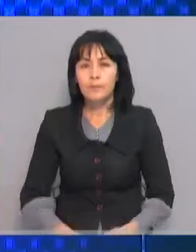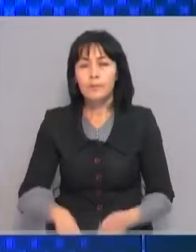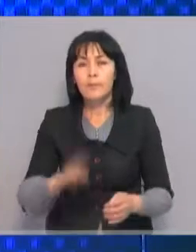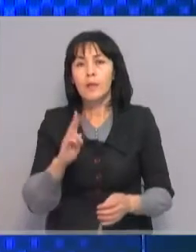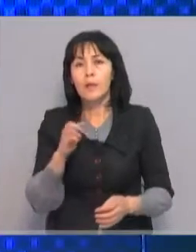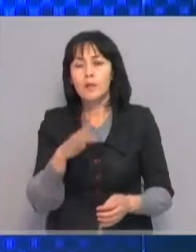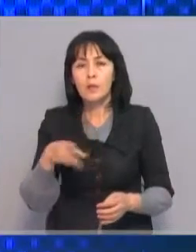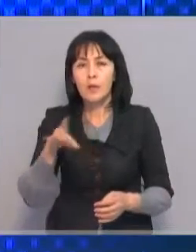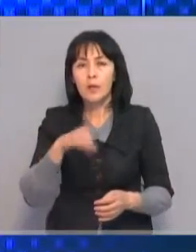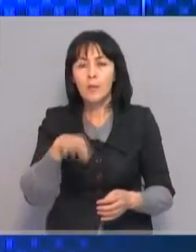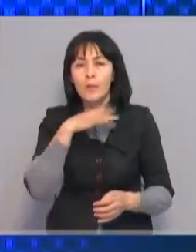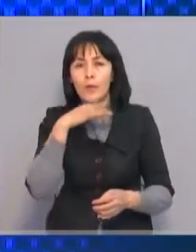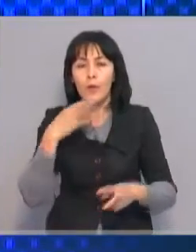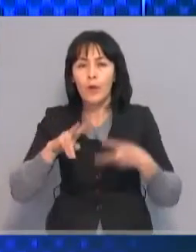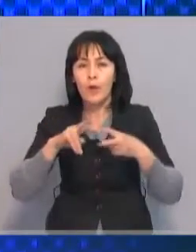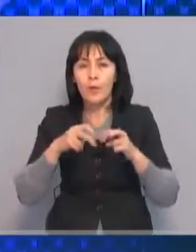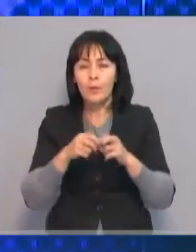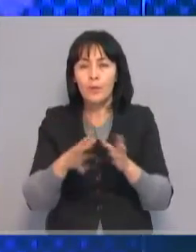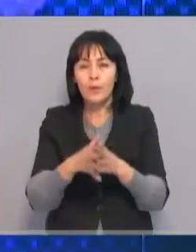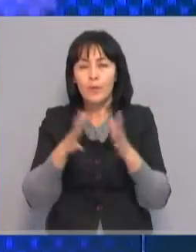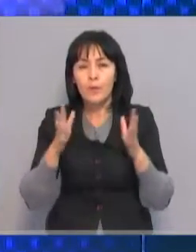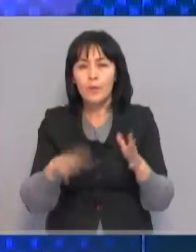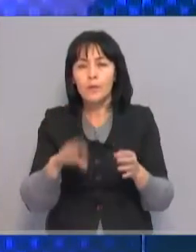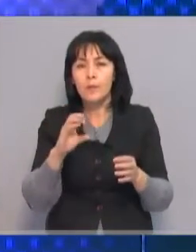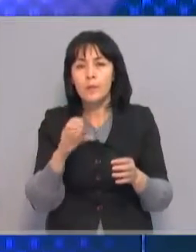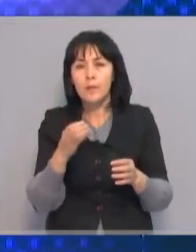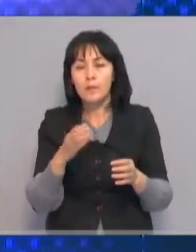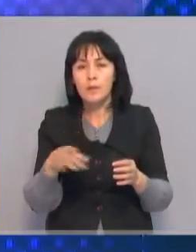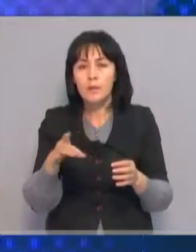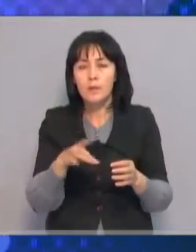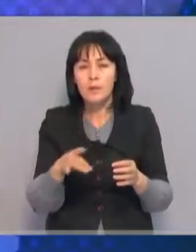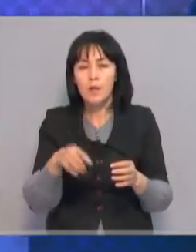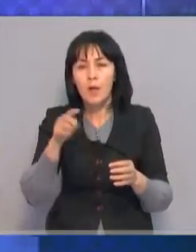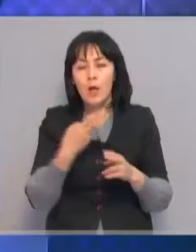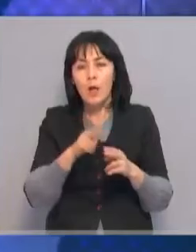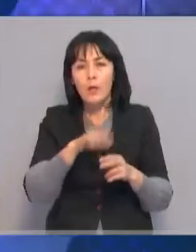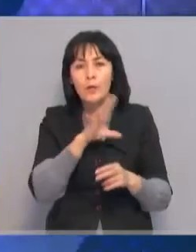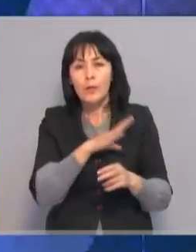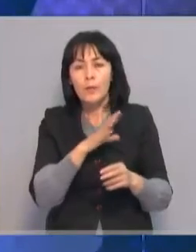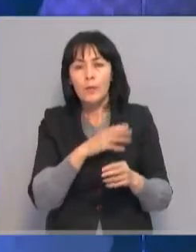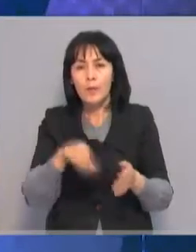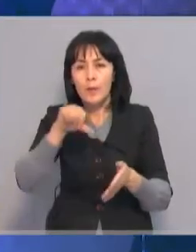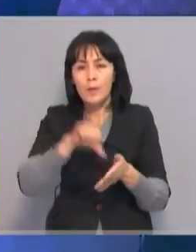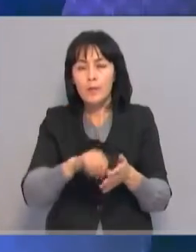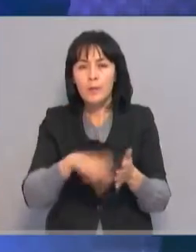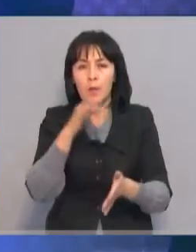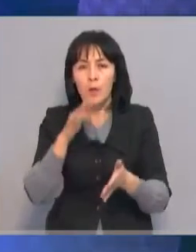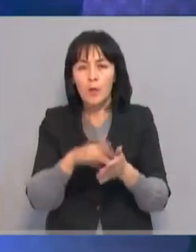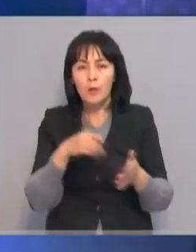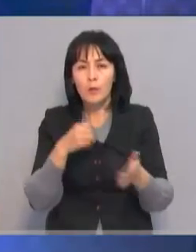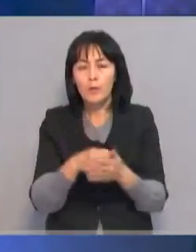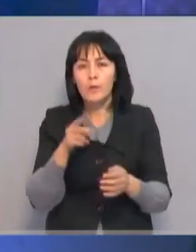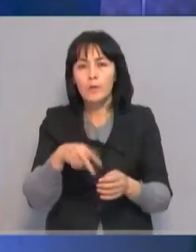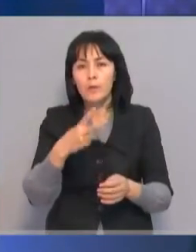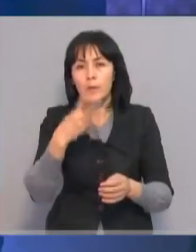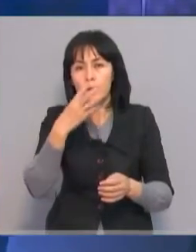В Каратаевском районе накопилось много проблем. Большая часть в Сайрамском населенном пункте, который был присоединен к городу. До